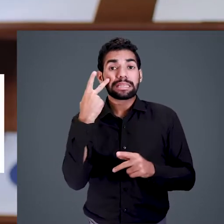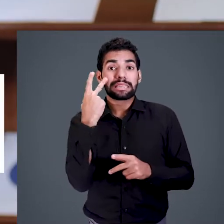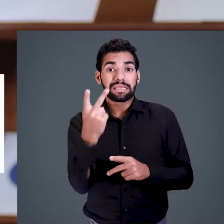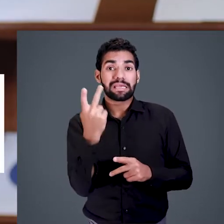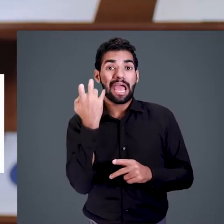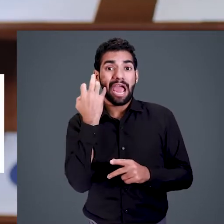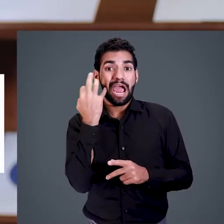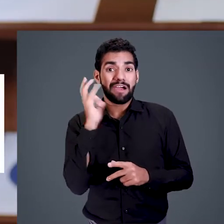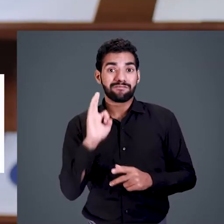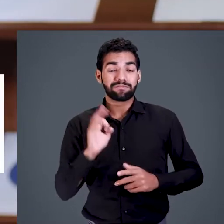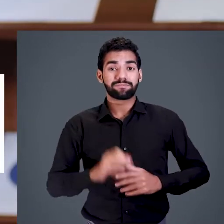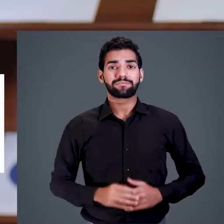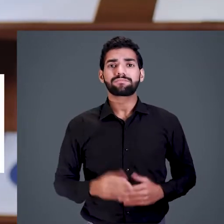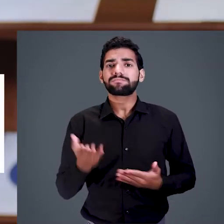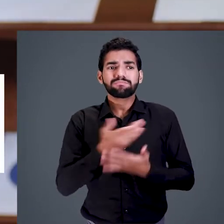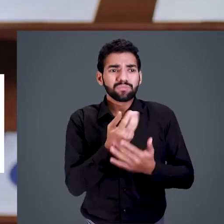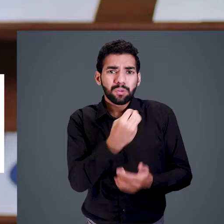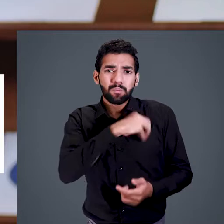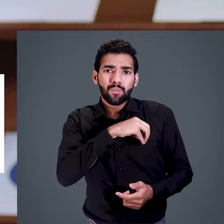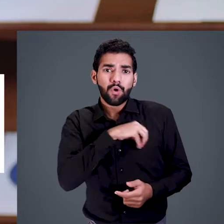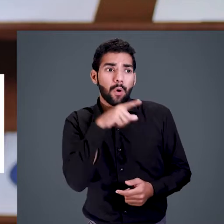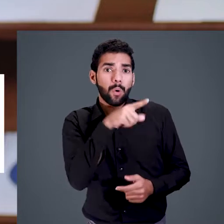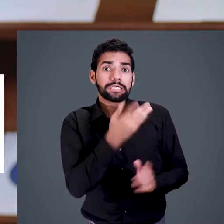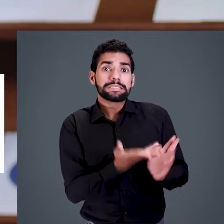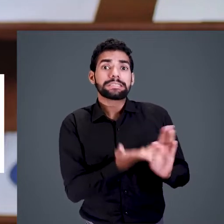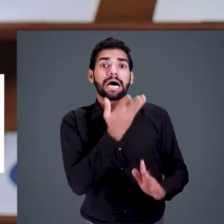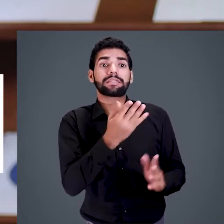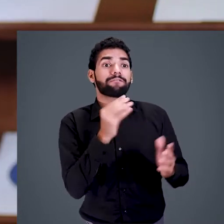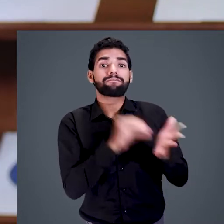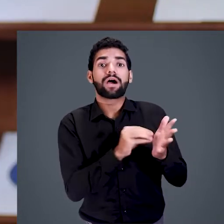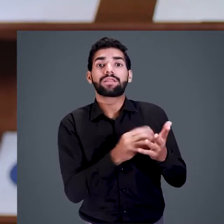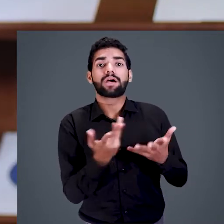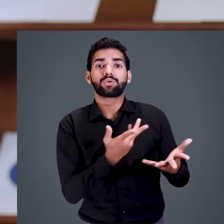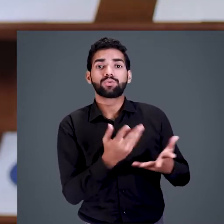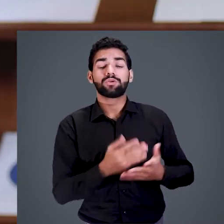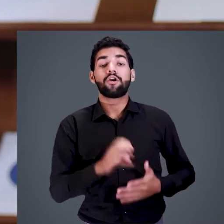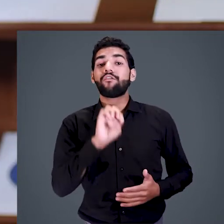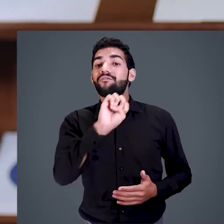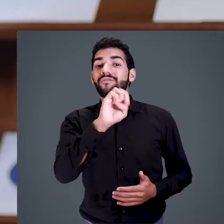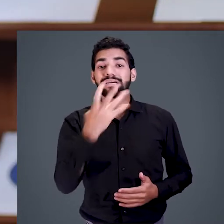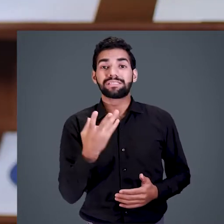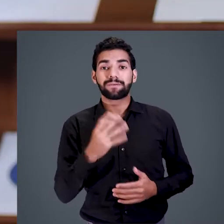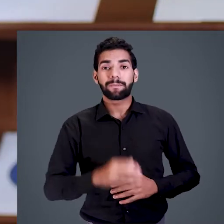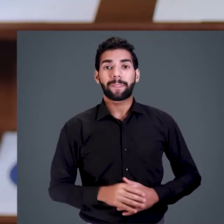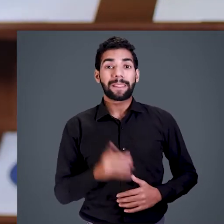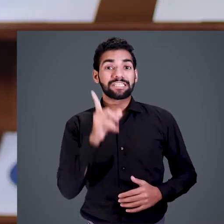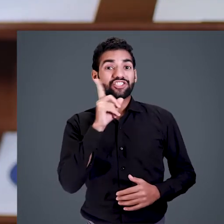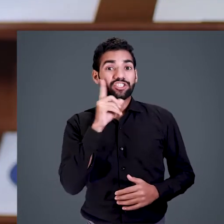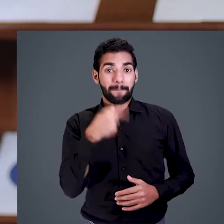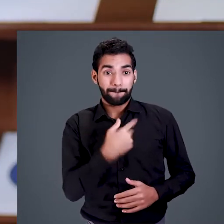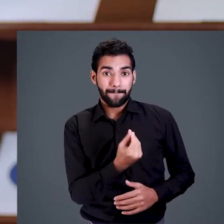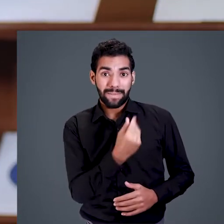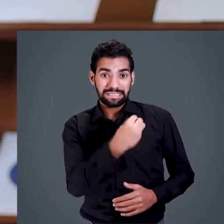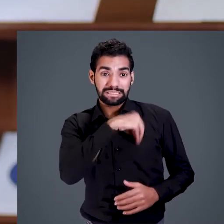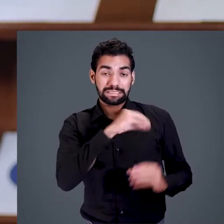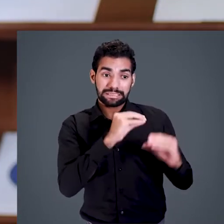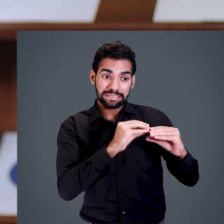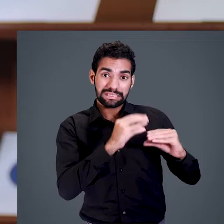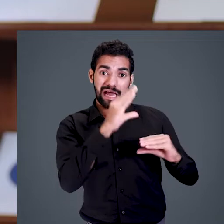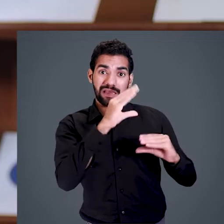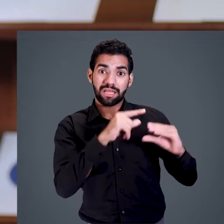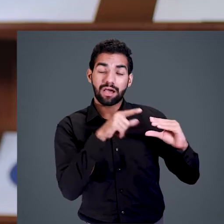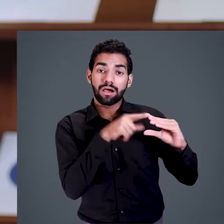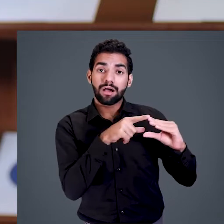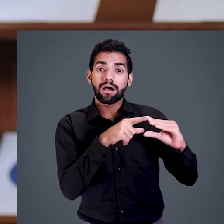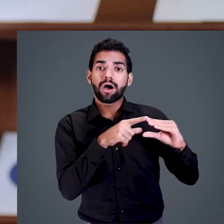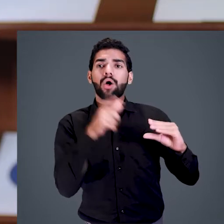اکنامک فنڈامنٹلز کو اگر ہم دیکھیں تو کیوں انٹرسٹ ریٹ از این افیکٹو ٹول؟ وہ اس وجہ سے ہے کہ جب آپ انٹرسٹ ریٹ کو زیادہ